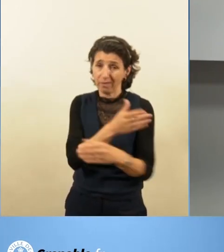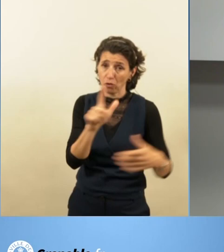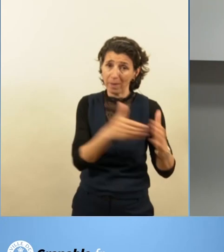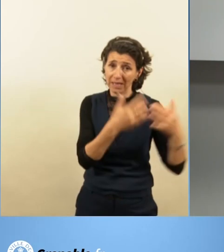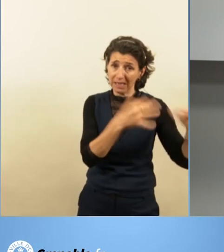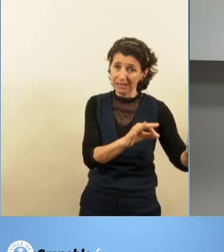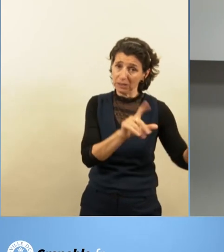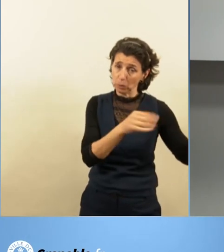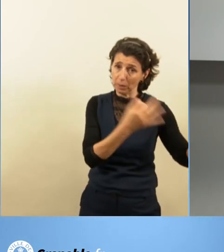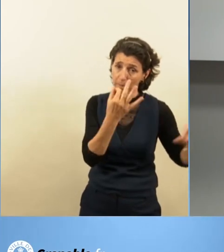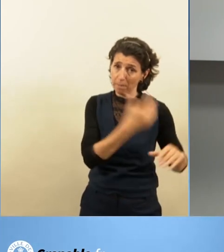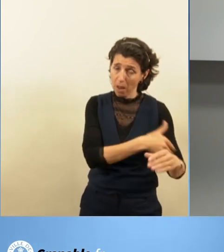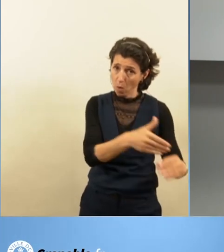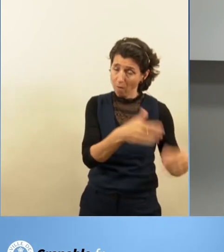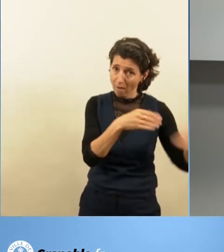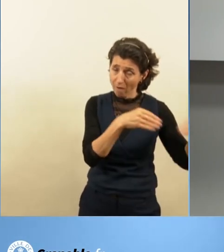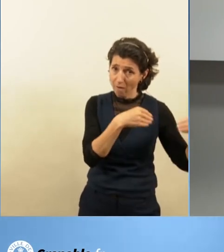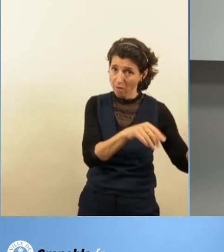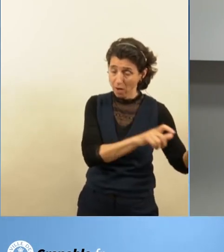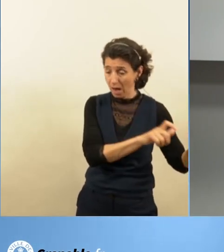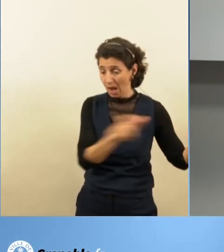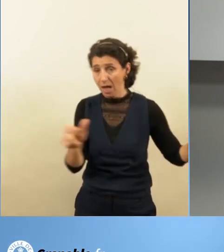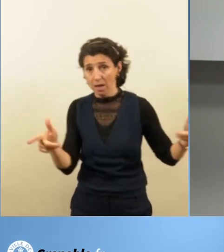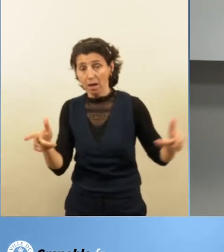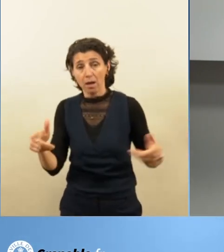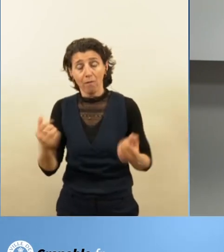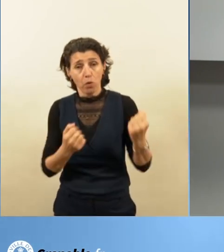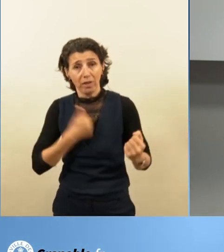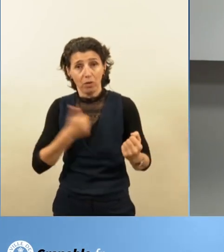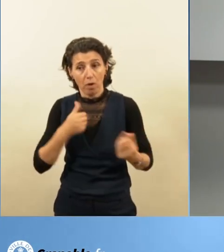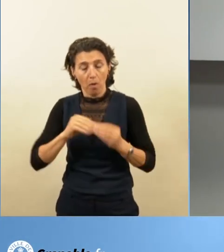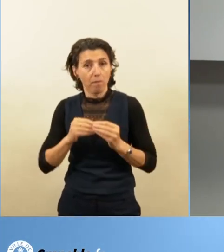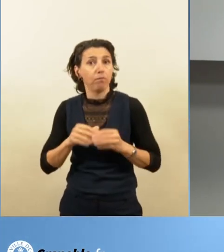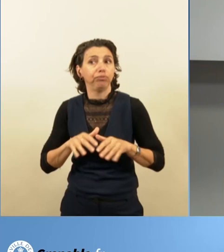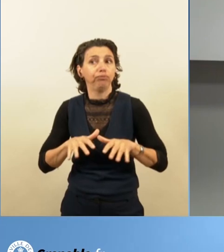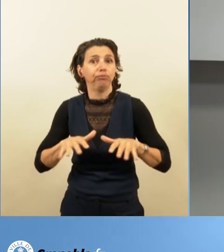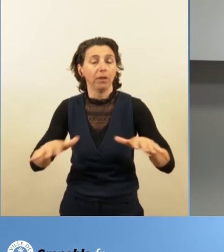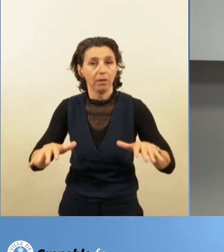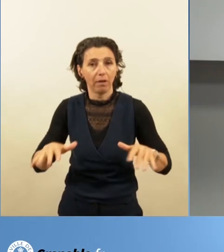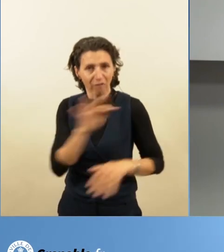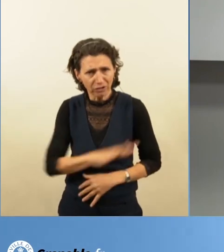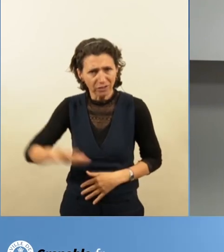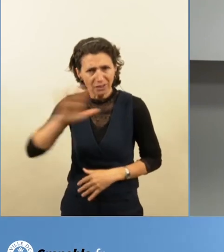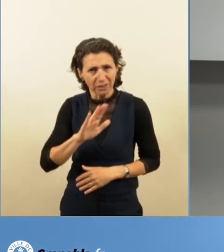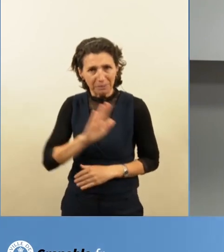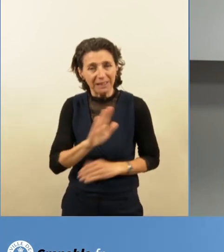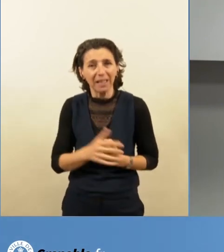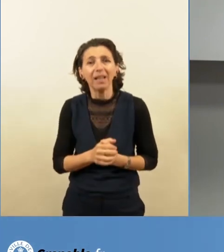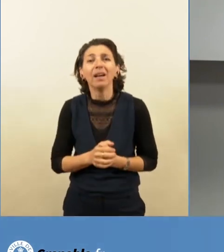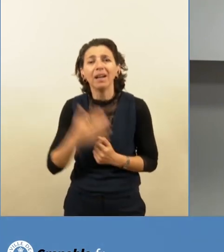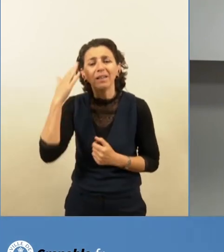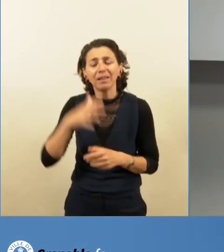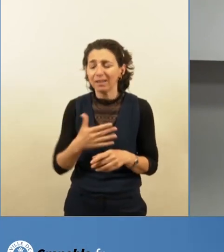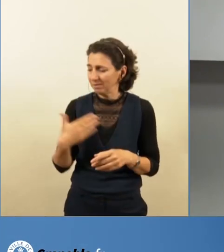millions donc aujourd'hui le problème de la voiture individuelle s'étend je rappelle également qu'il s'étend en France nous sommes passés nos noms de passer